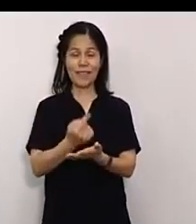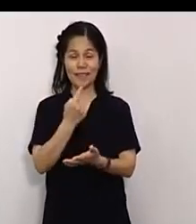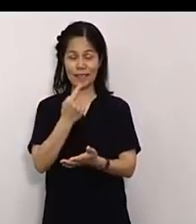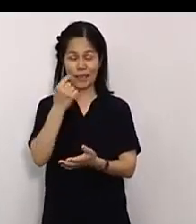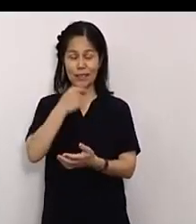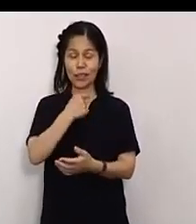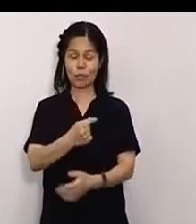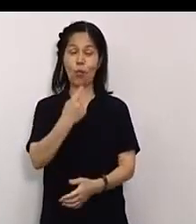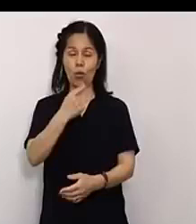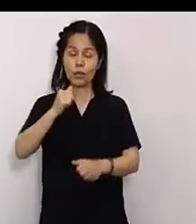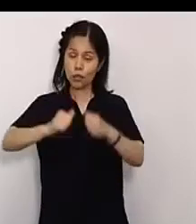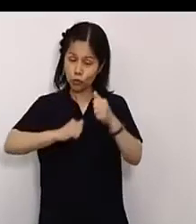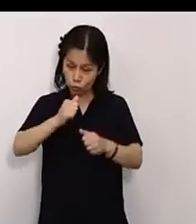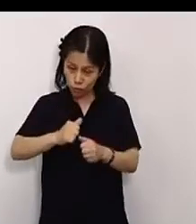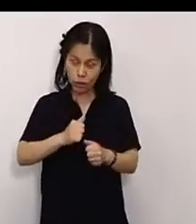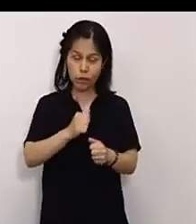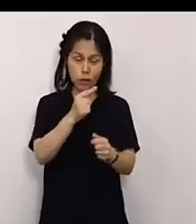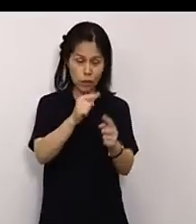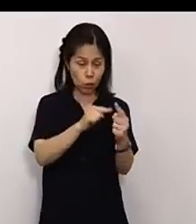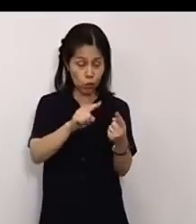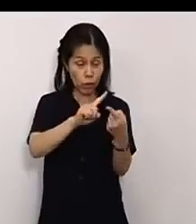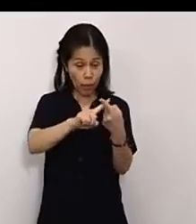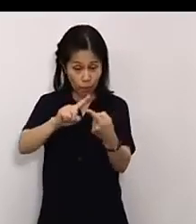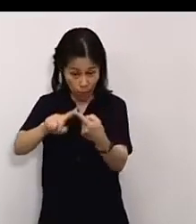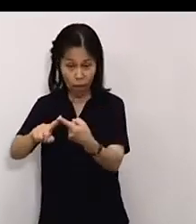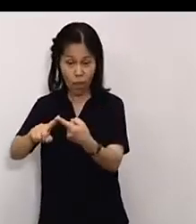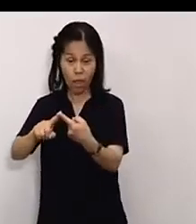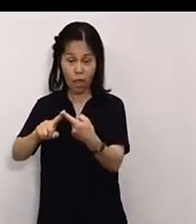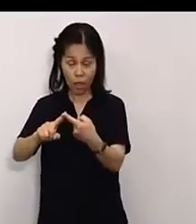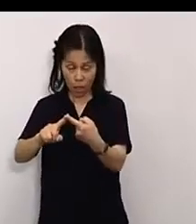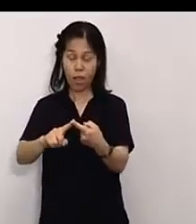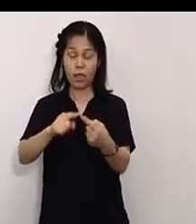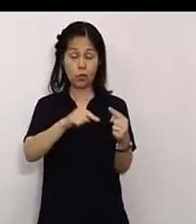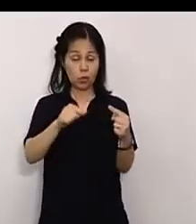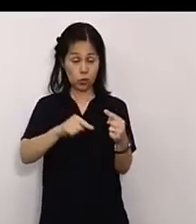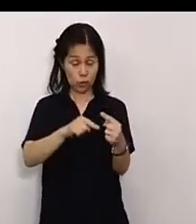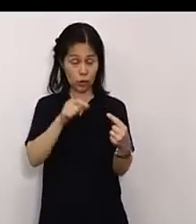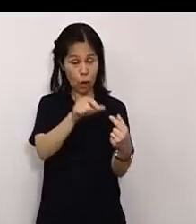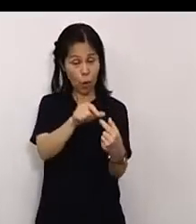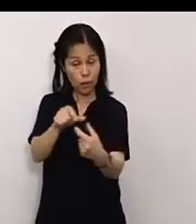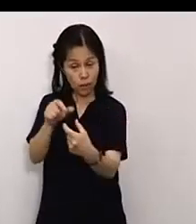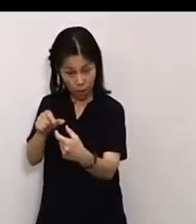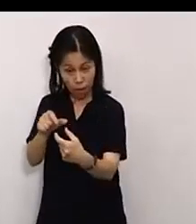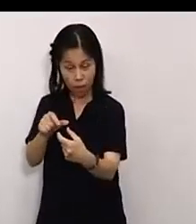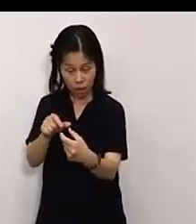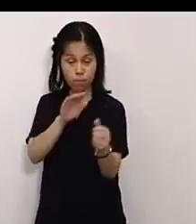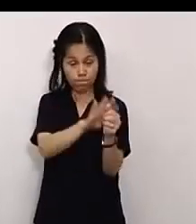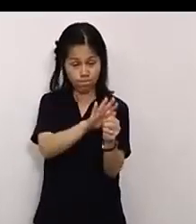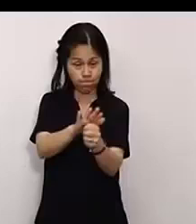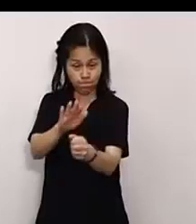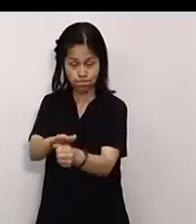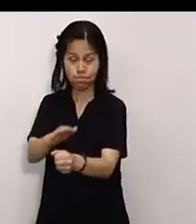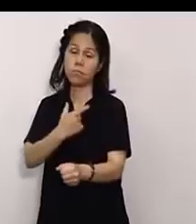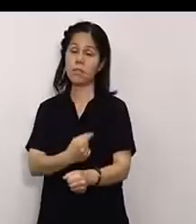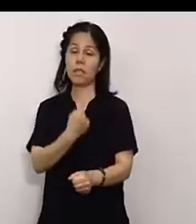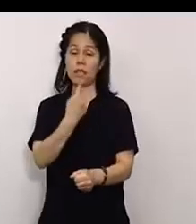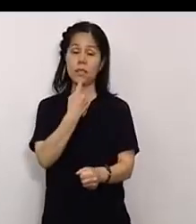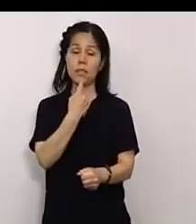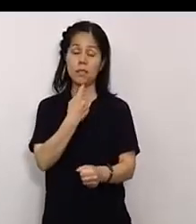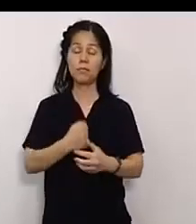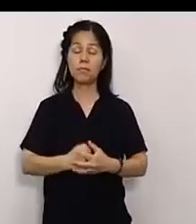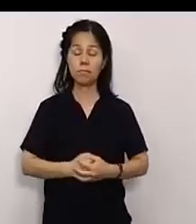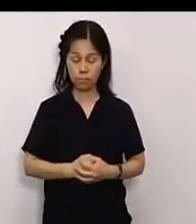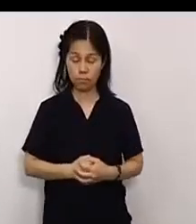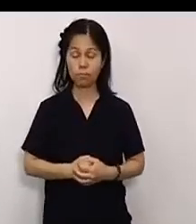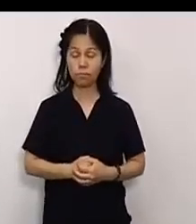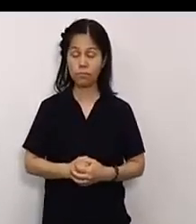自由に、あの一人一人の子どもたちに合わせた実情を持って支援 させていただくってい